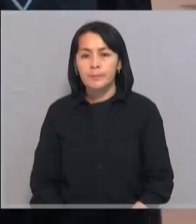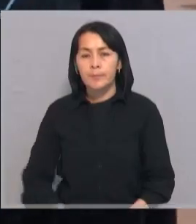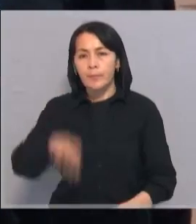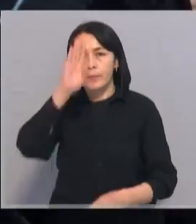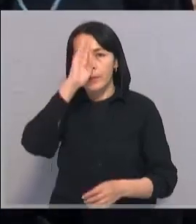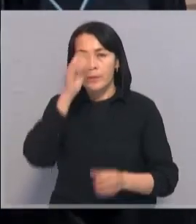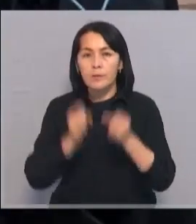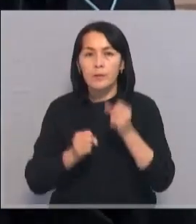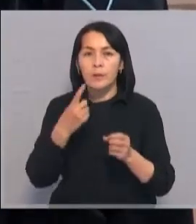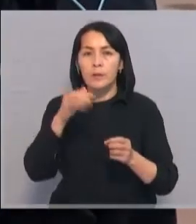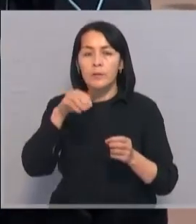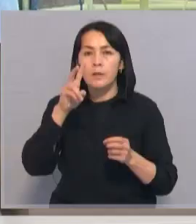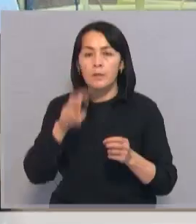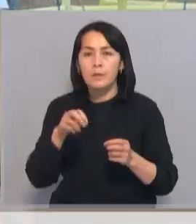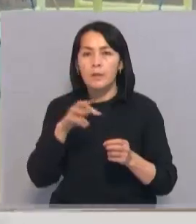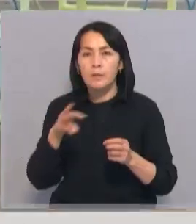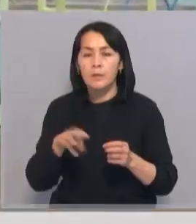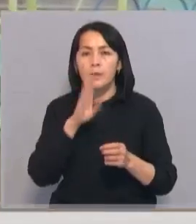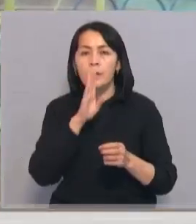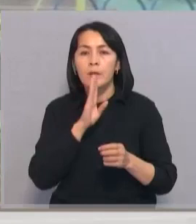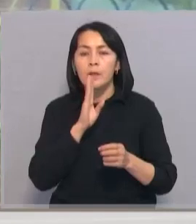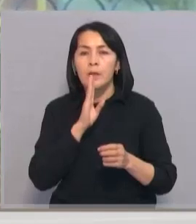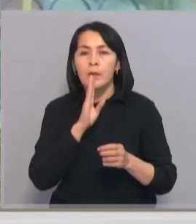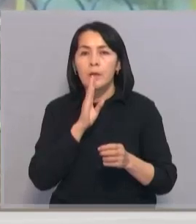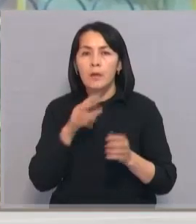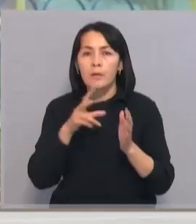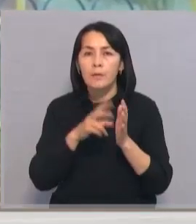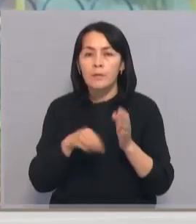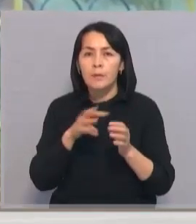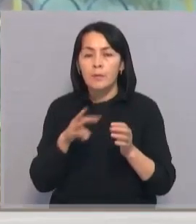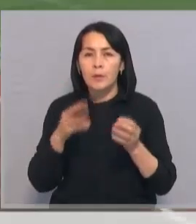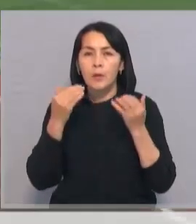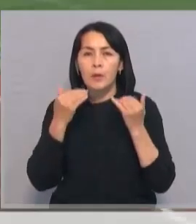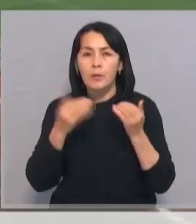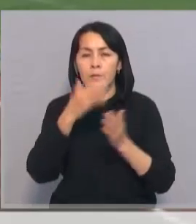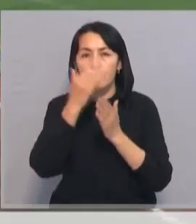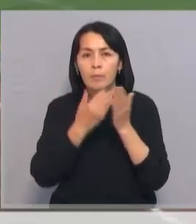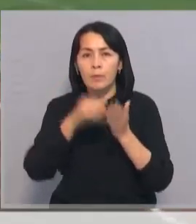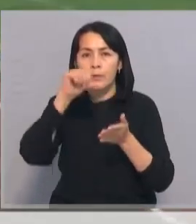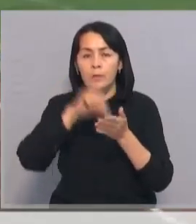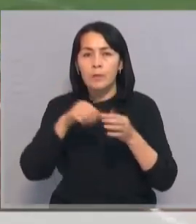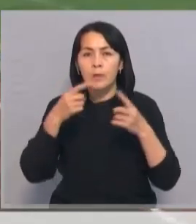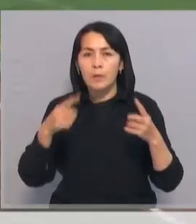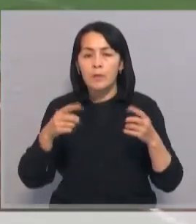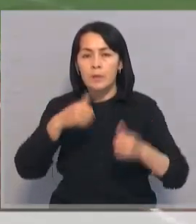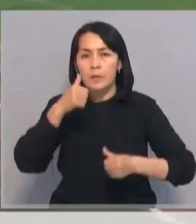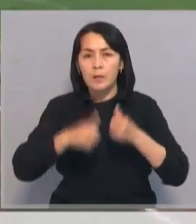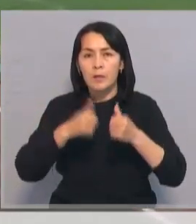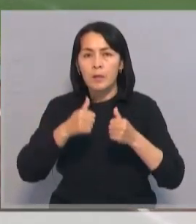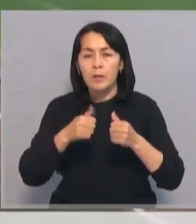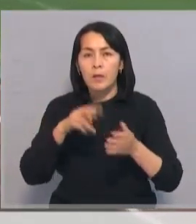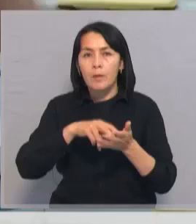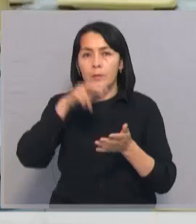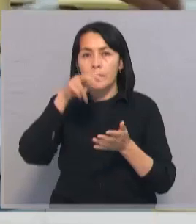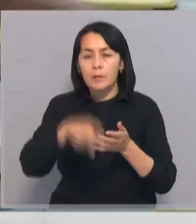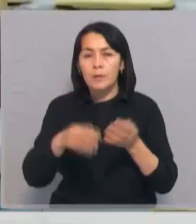Мужчины бежали 1200 метров, а женская половинка – 800. Кроме того, в программу включены различные соревнования – прыжки в